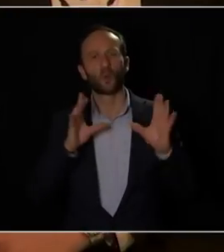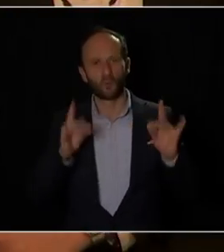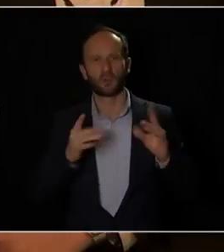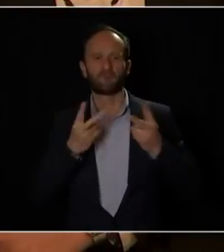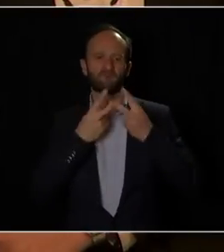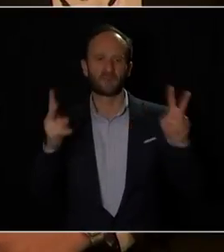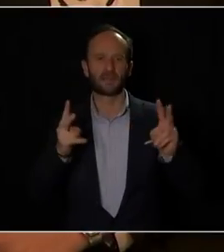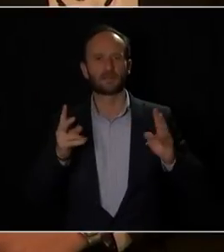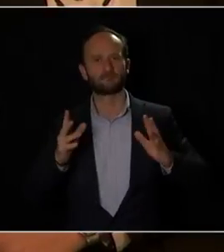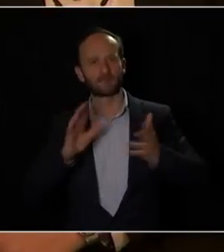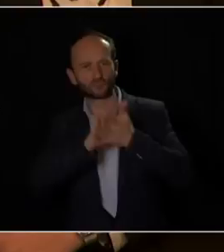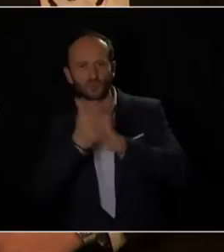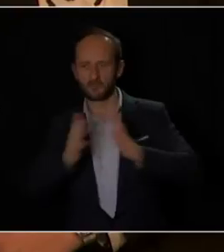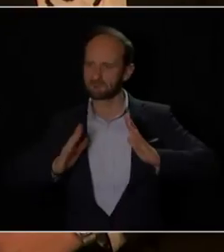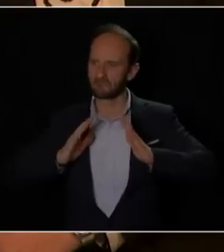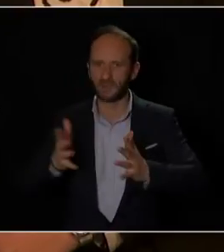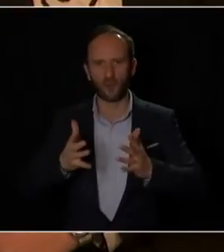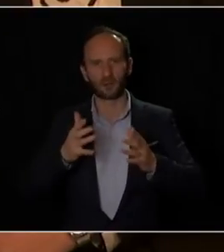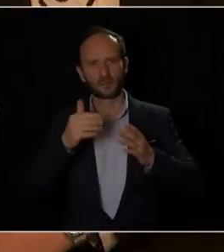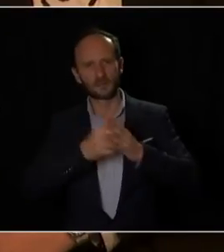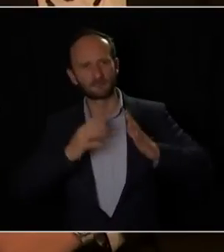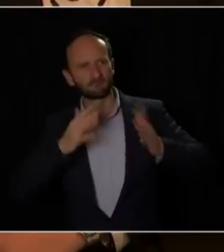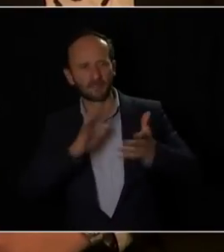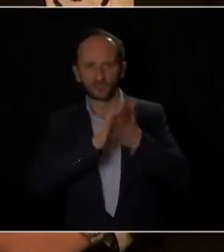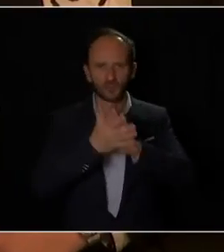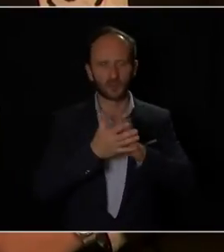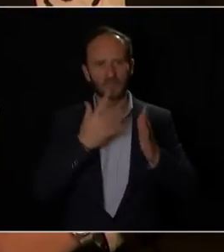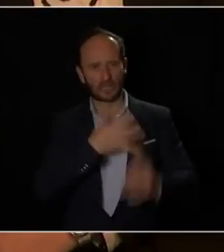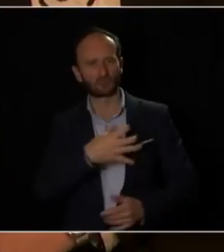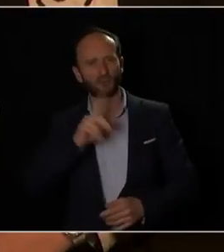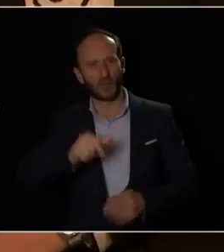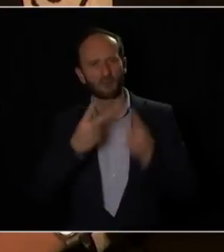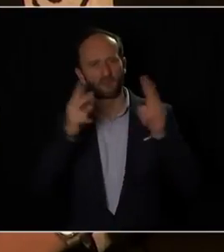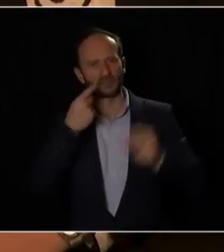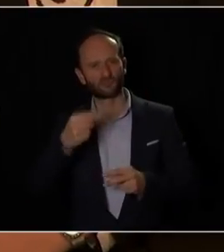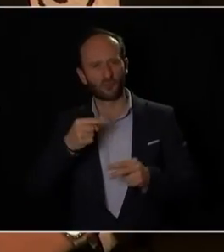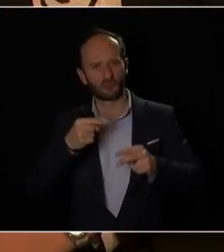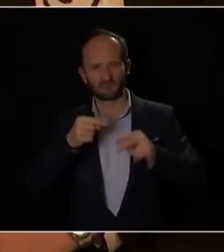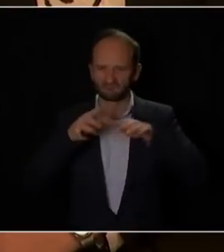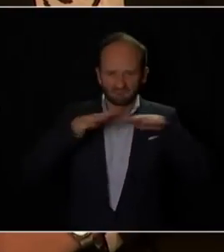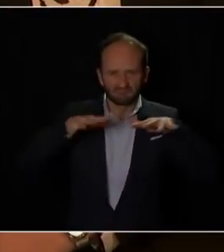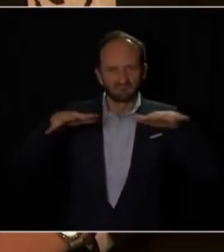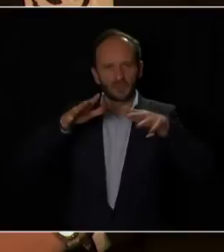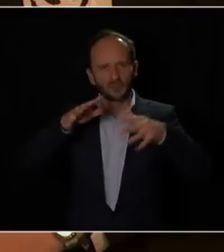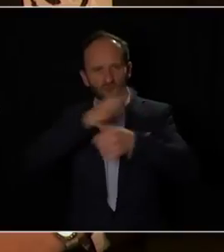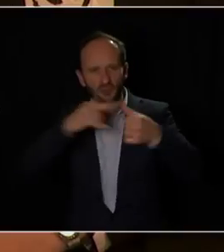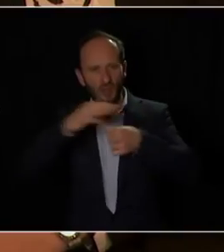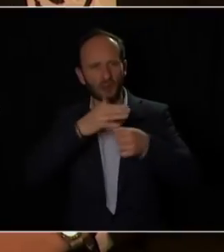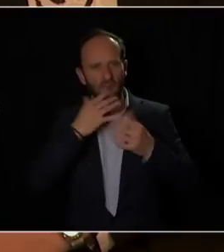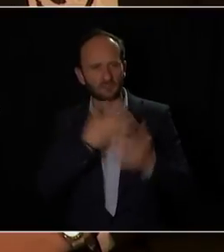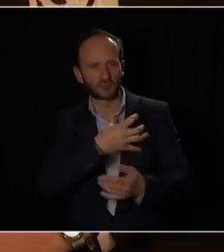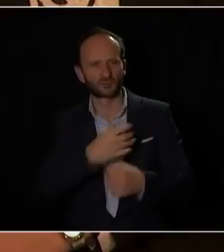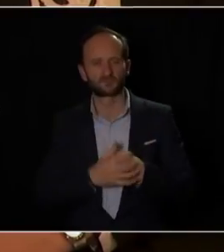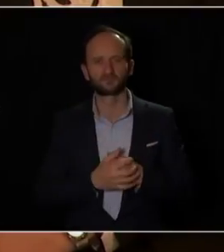bénévoles engagés dans les associations qui constituent et qui font la force de notre tissu social. L'année